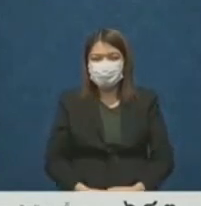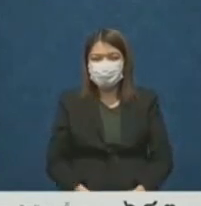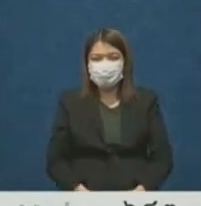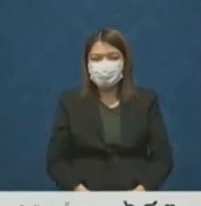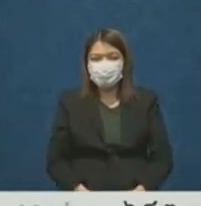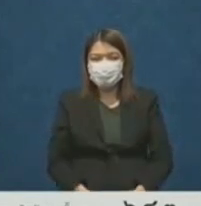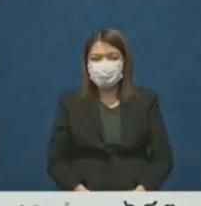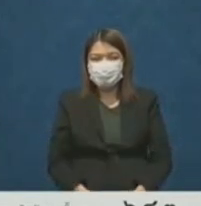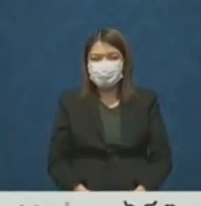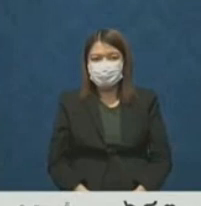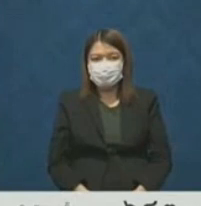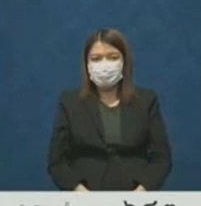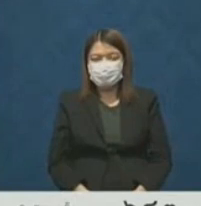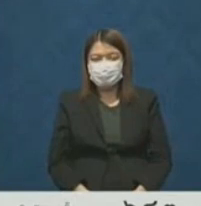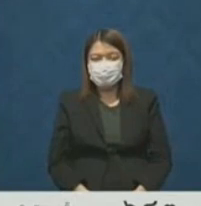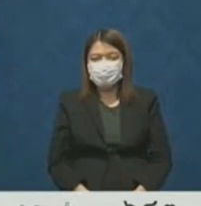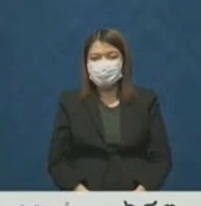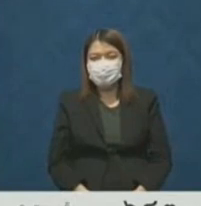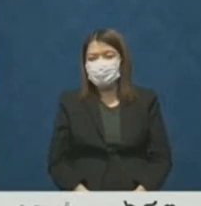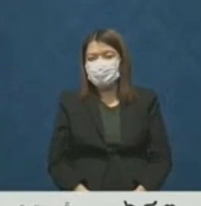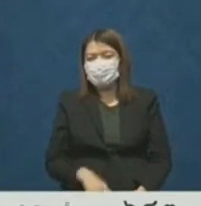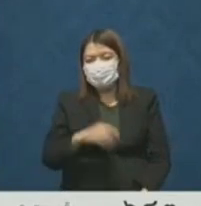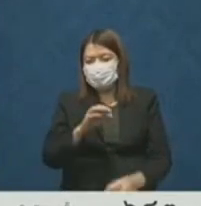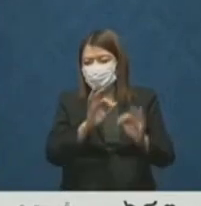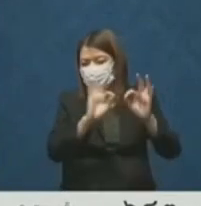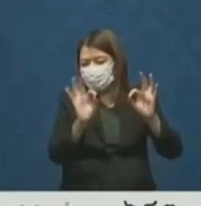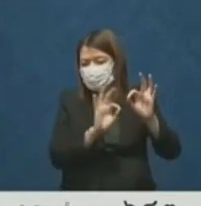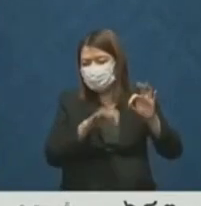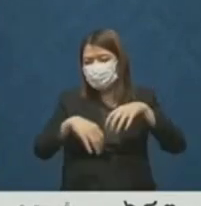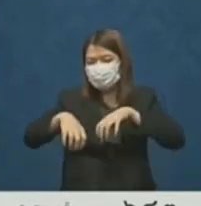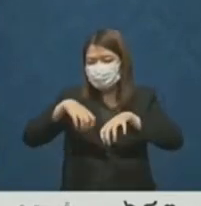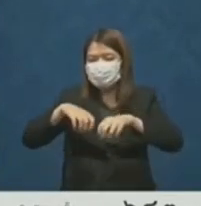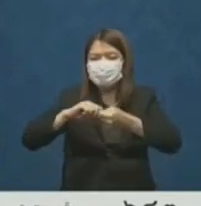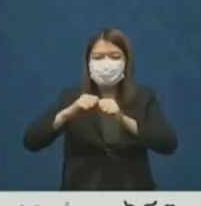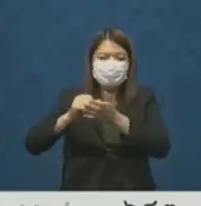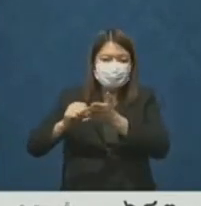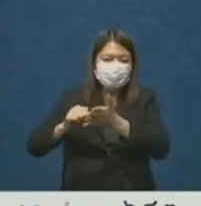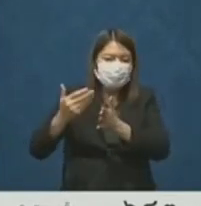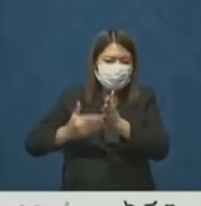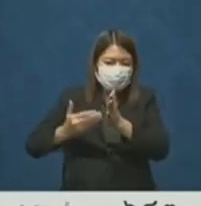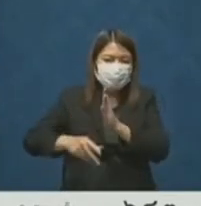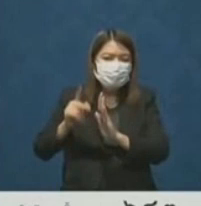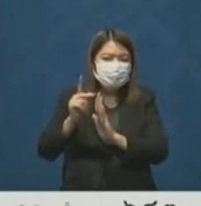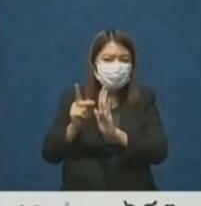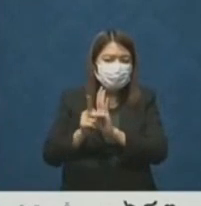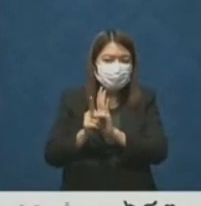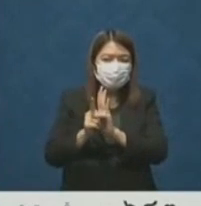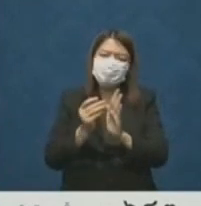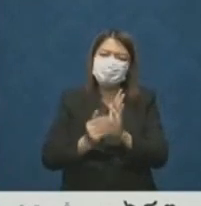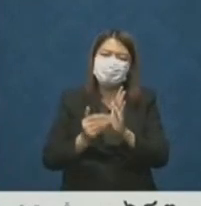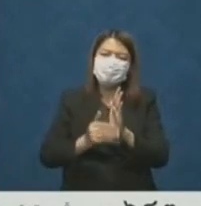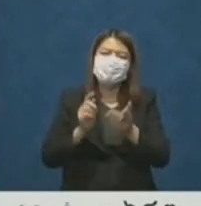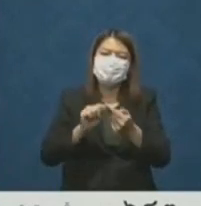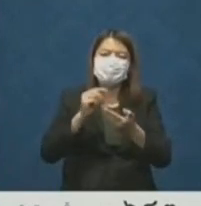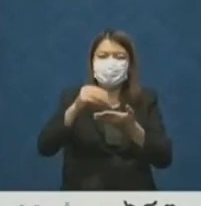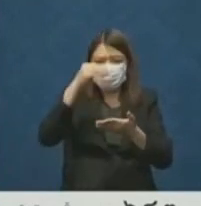นะครับไม่มีการพูดถึงหรือเขียนถึงในเรื่องการจัดการการแก้ปัญหาและอุปสรรคกฎหมายต่างๆที่เป็น